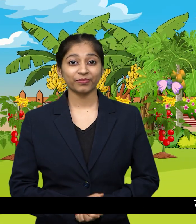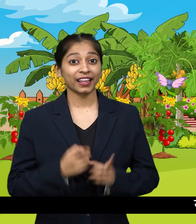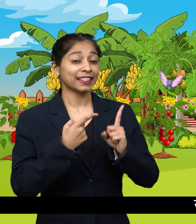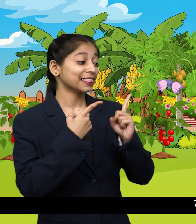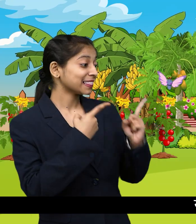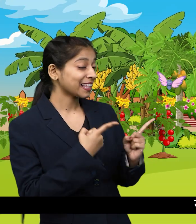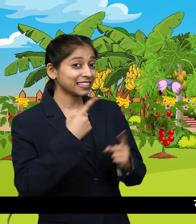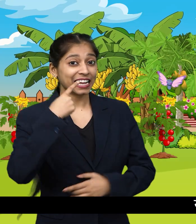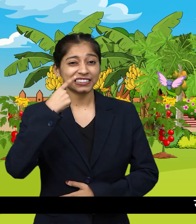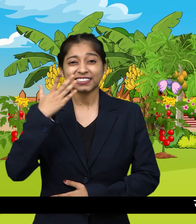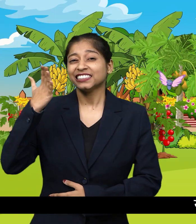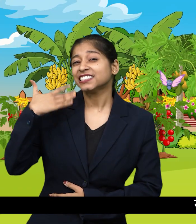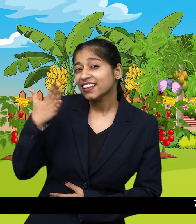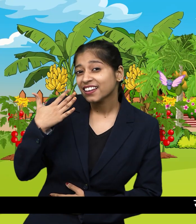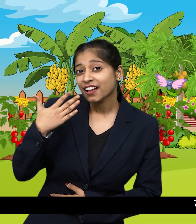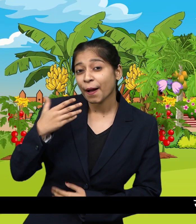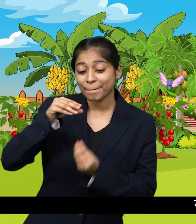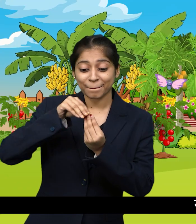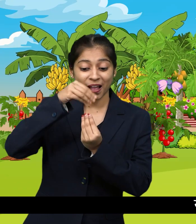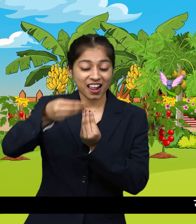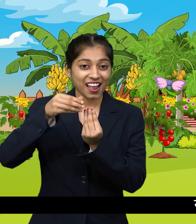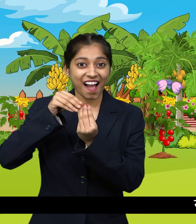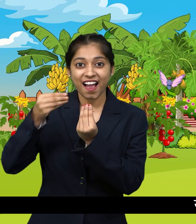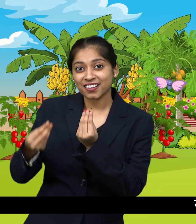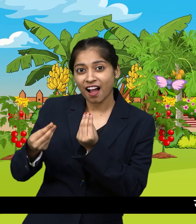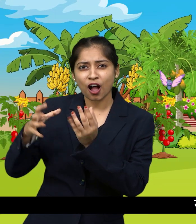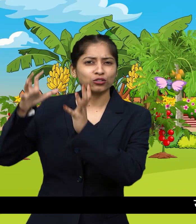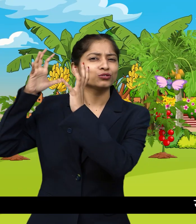ये मिर्च, केला, नारियल, तोरी,